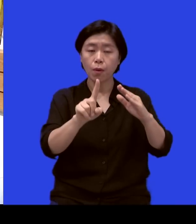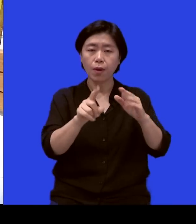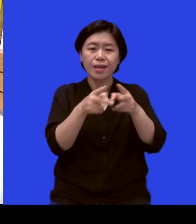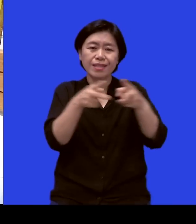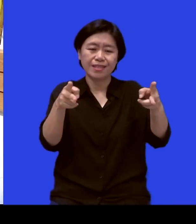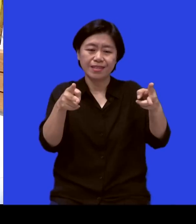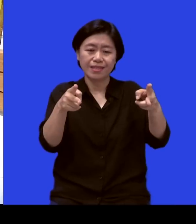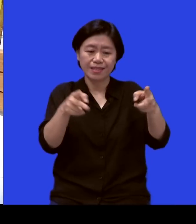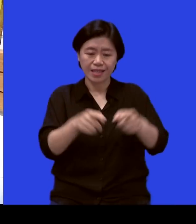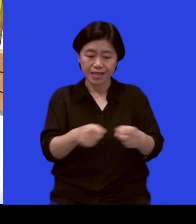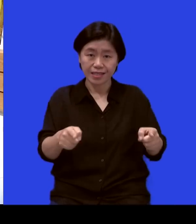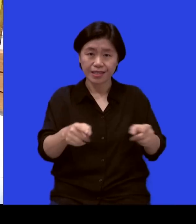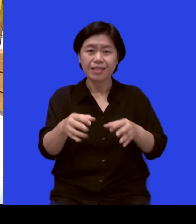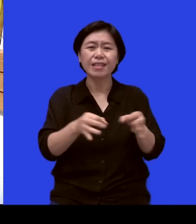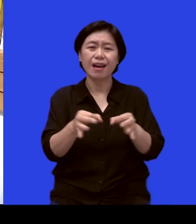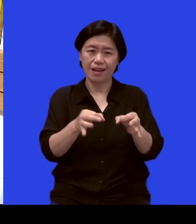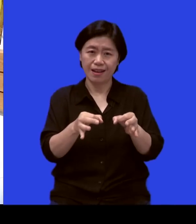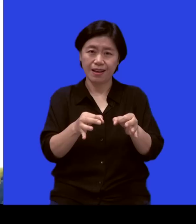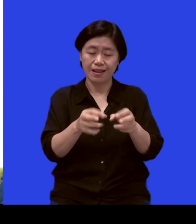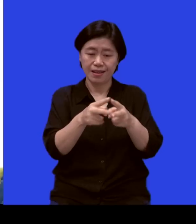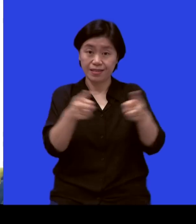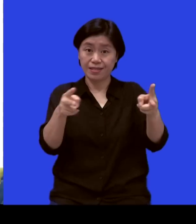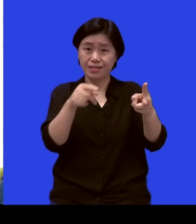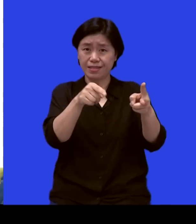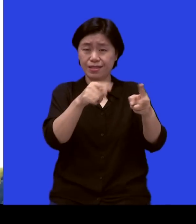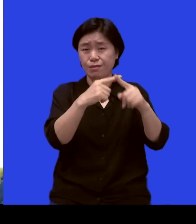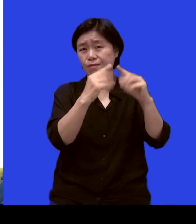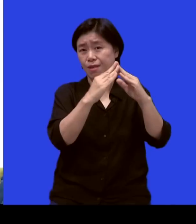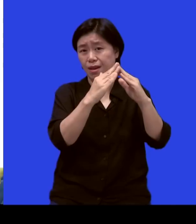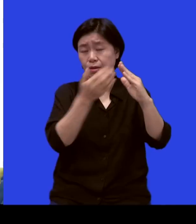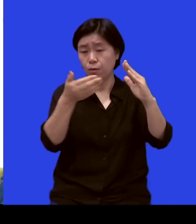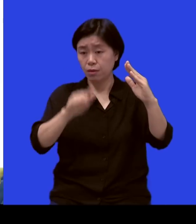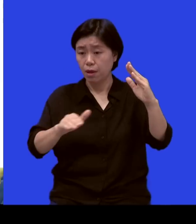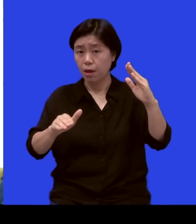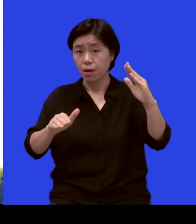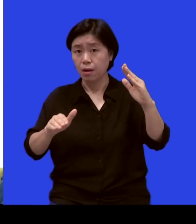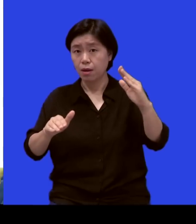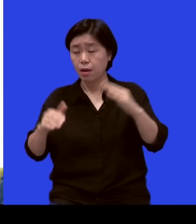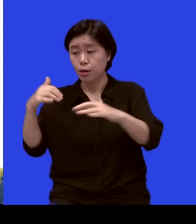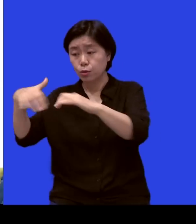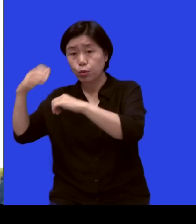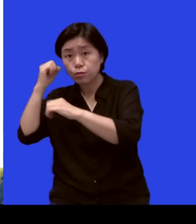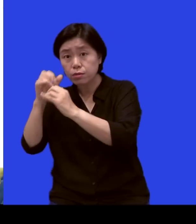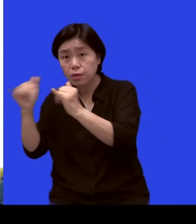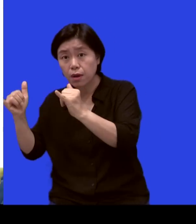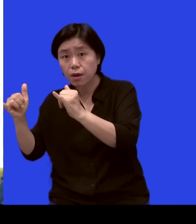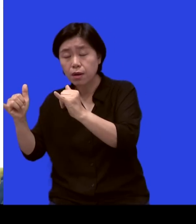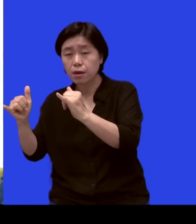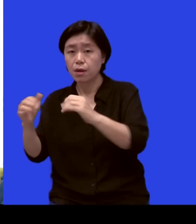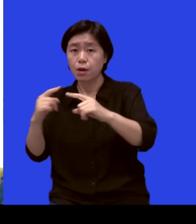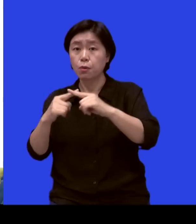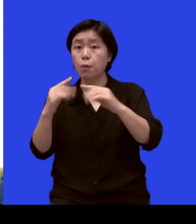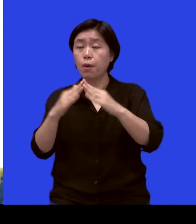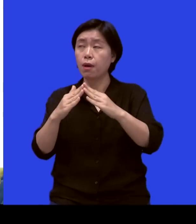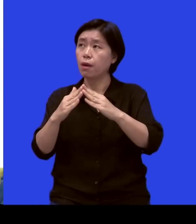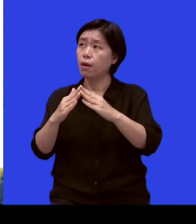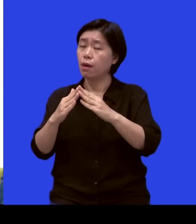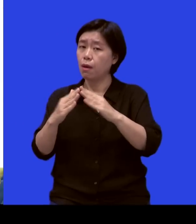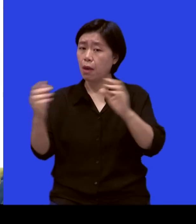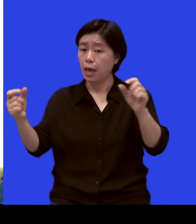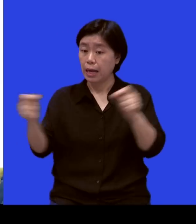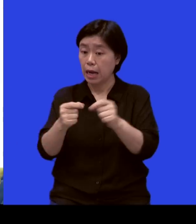건물이거든요. 네. 그러니까 이분들이 싫어할 텐데. 일찍 와가지고 문 밖에들 기다리는데 예배 시간까지는 안